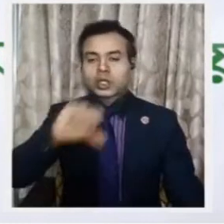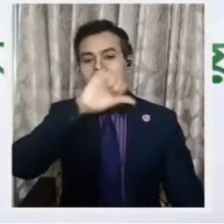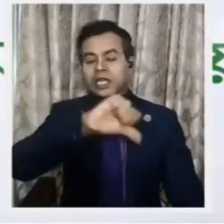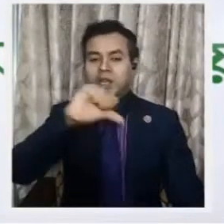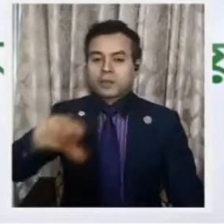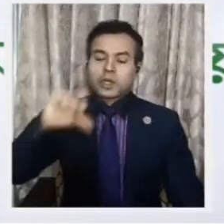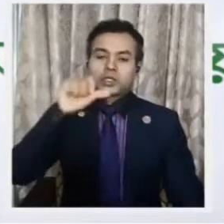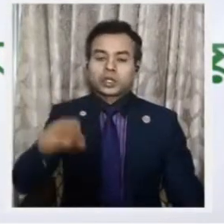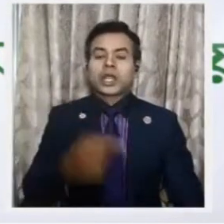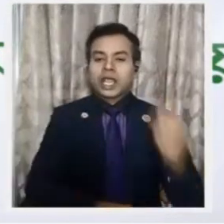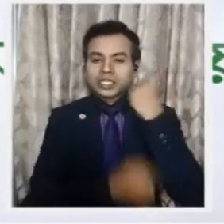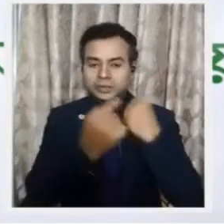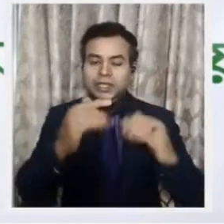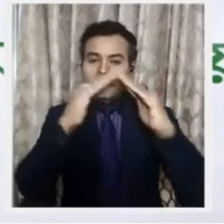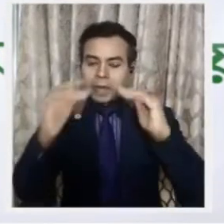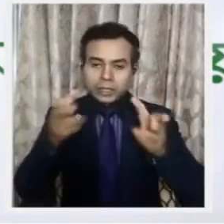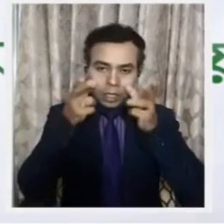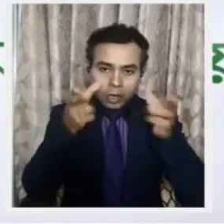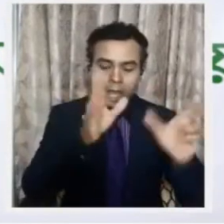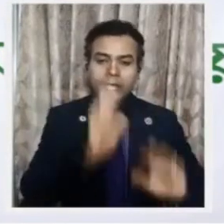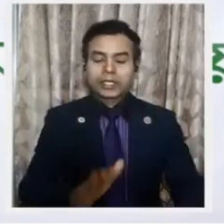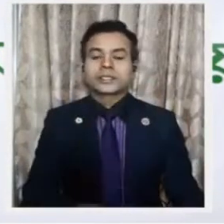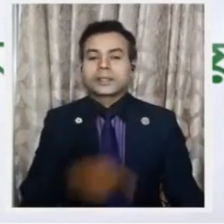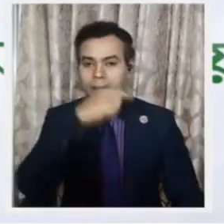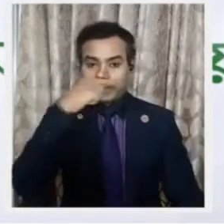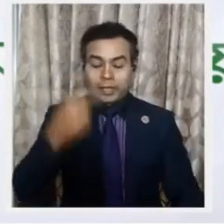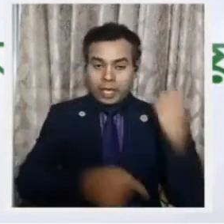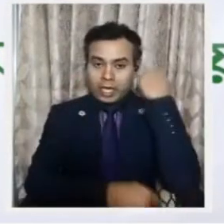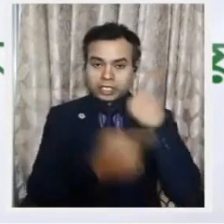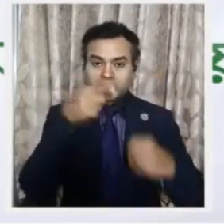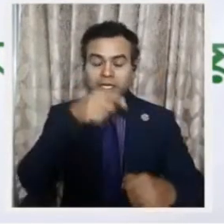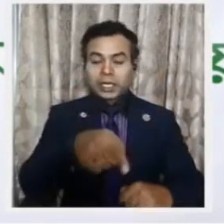2,53,345 জন। বর্তমানে কোয়ারেন্টাইনে আছেন 58,999 জন।